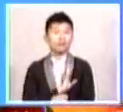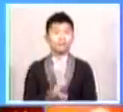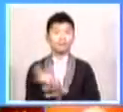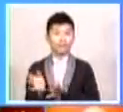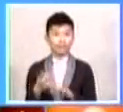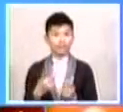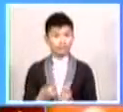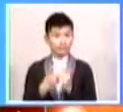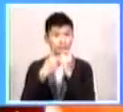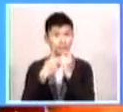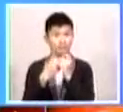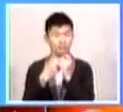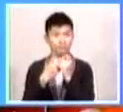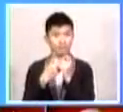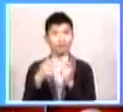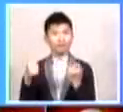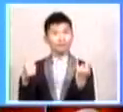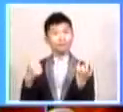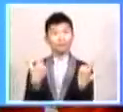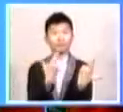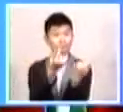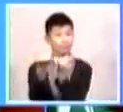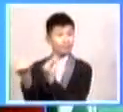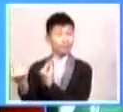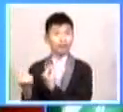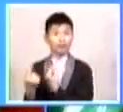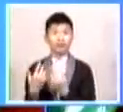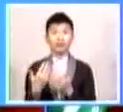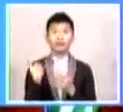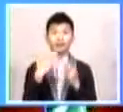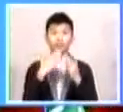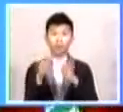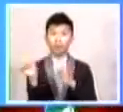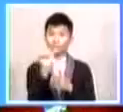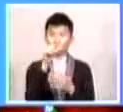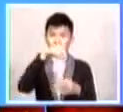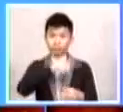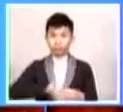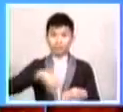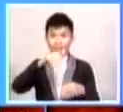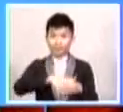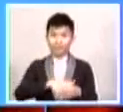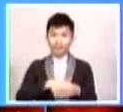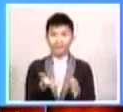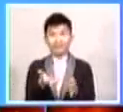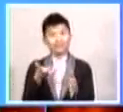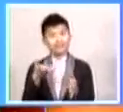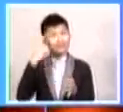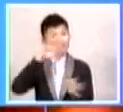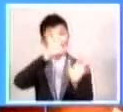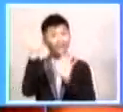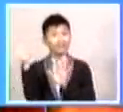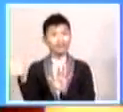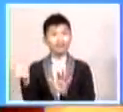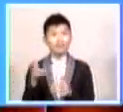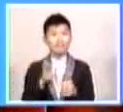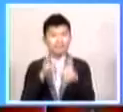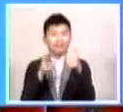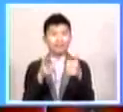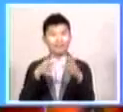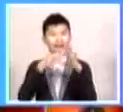事，我们都是男女主角。去年五都选举前一天的枪击事件，真相到底是什